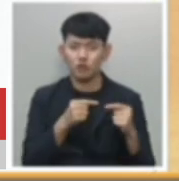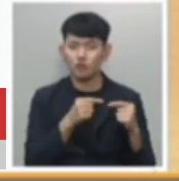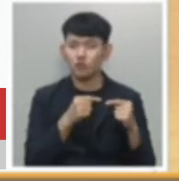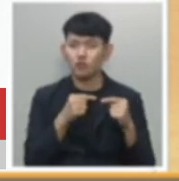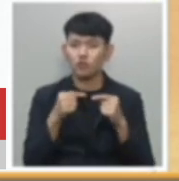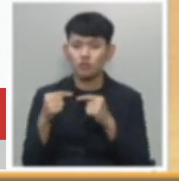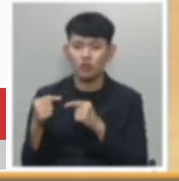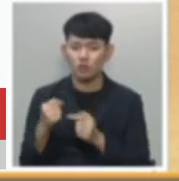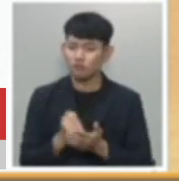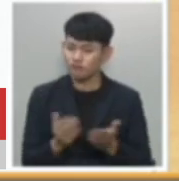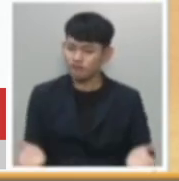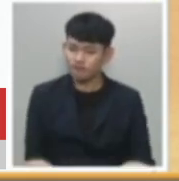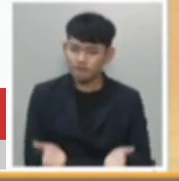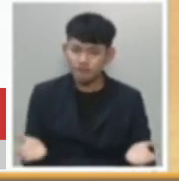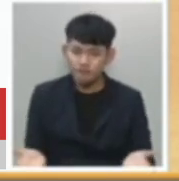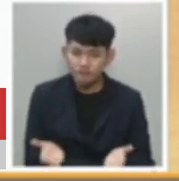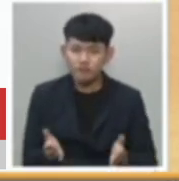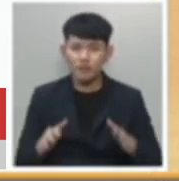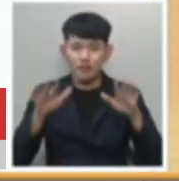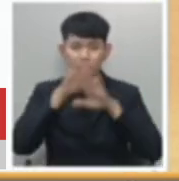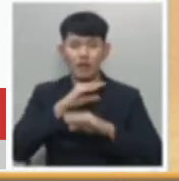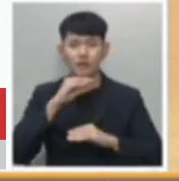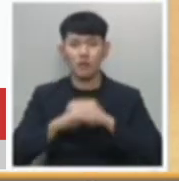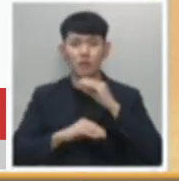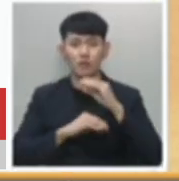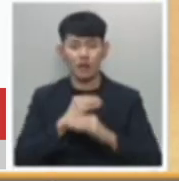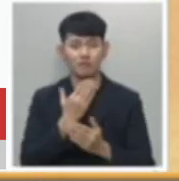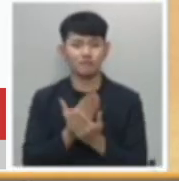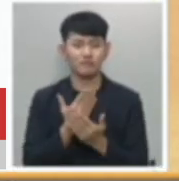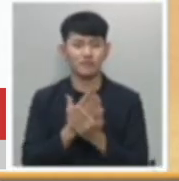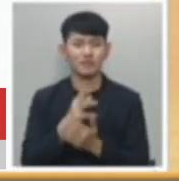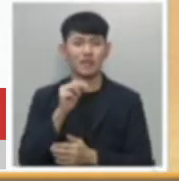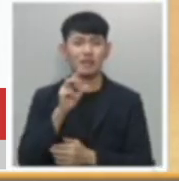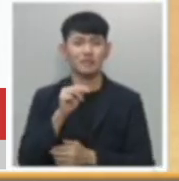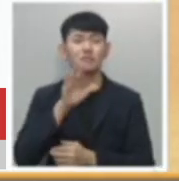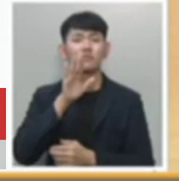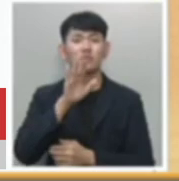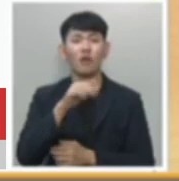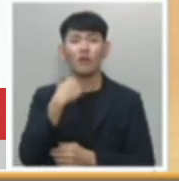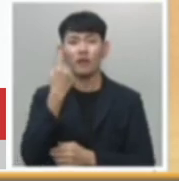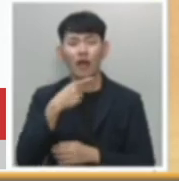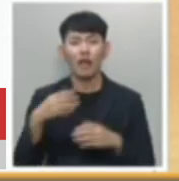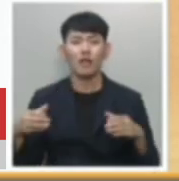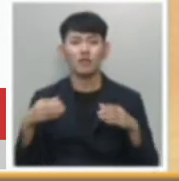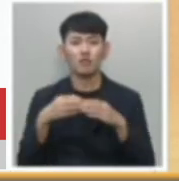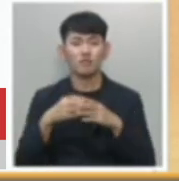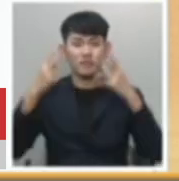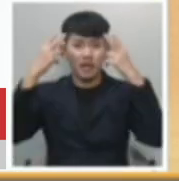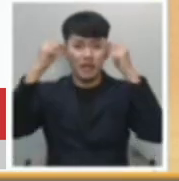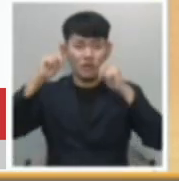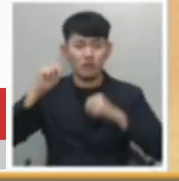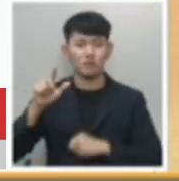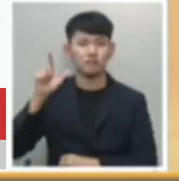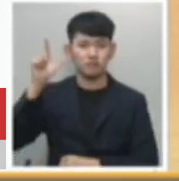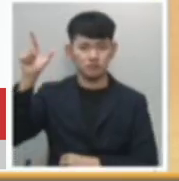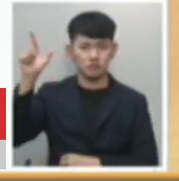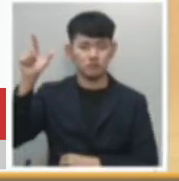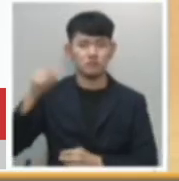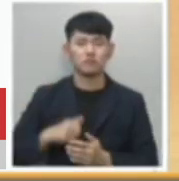รที่จะยกย่องก็เหมือนกับโครงการ30บาททุกรักษาทุกโรคของพระท่านนายกทักษิณชินวัตรห